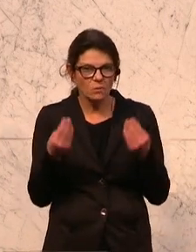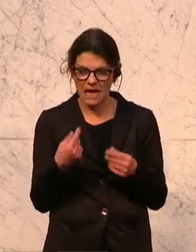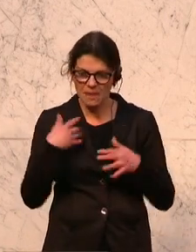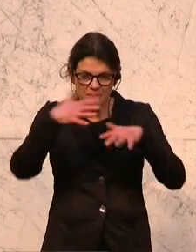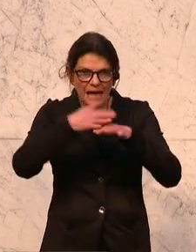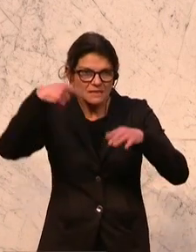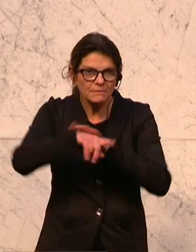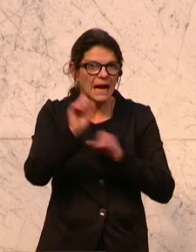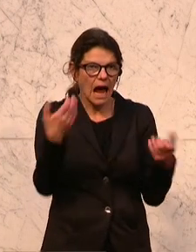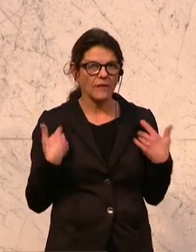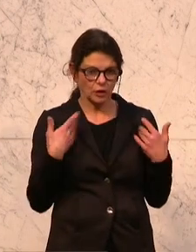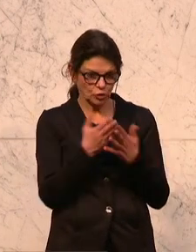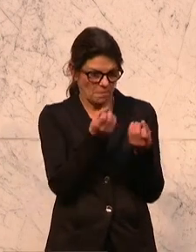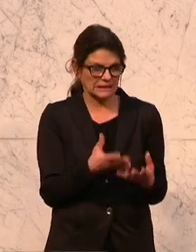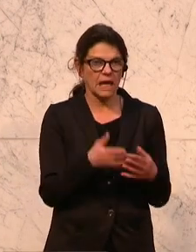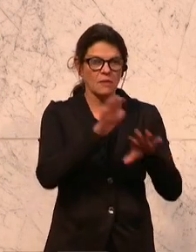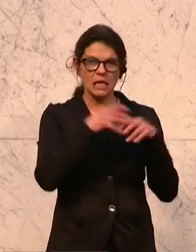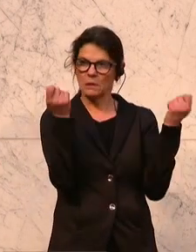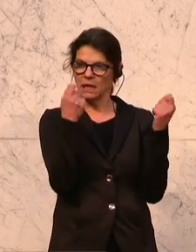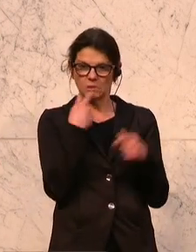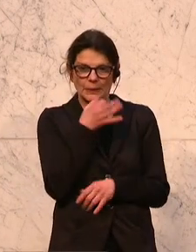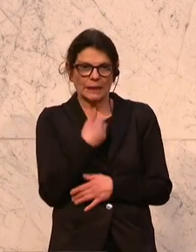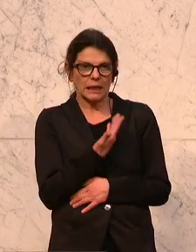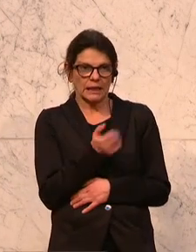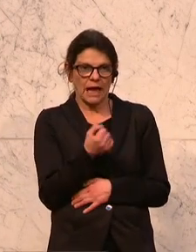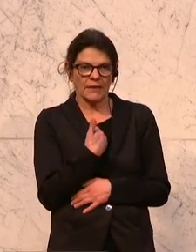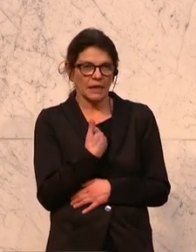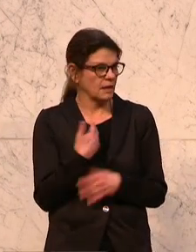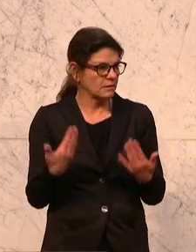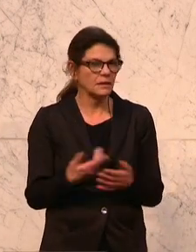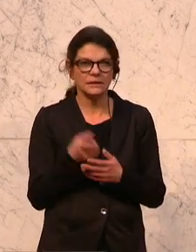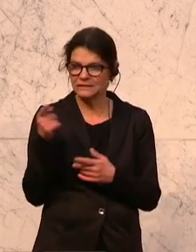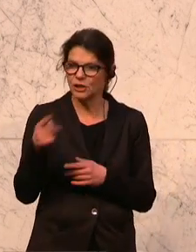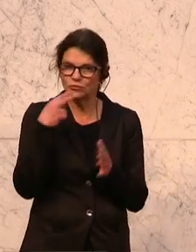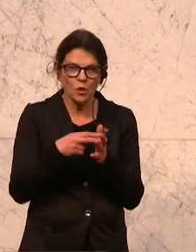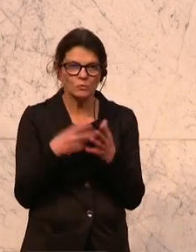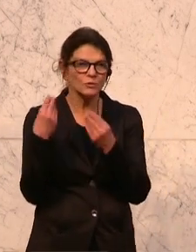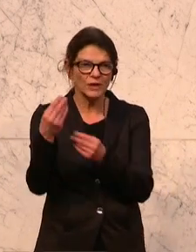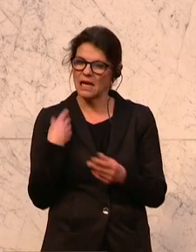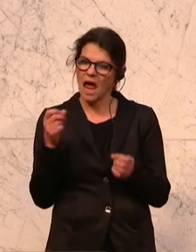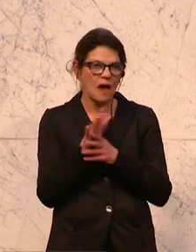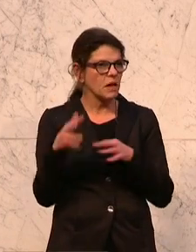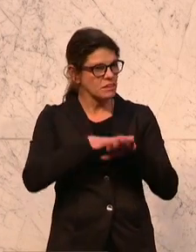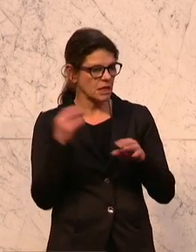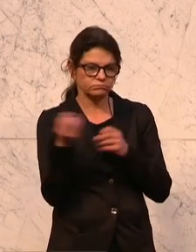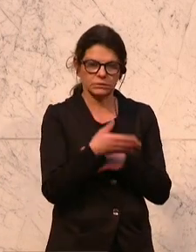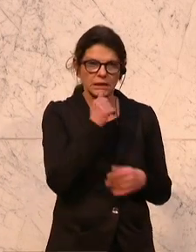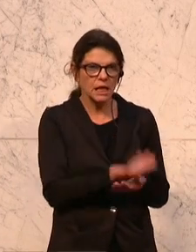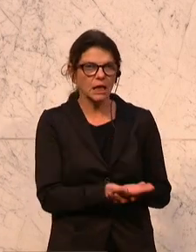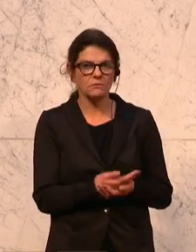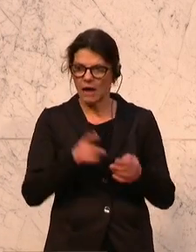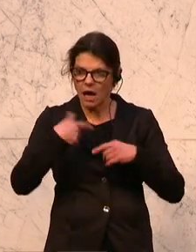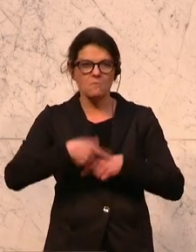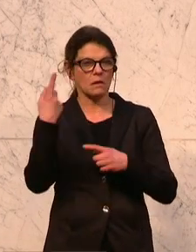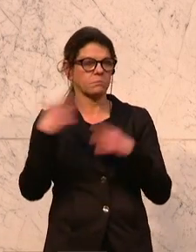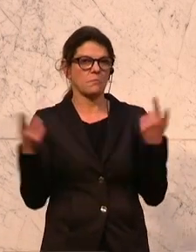Netz geht. Wir haben diese Fälle, weil die Netzbetreiber einfach sagen, deinen Strom speise ich einfach nicht ein. Und dann kollabieren natürlich